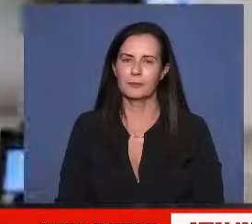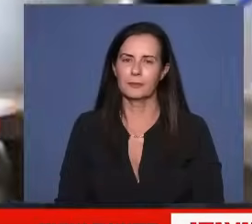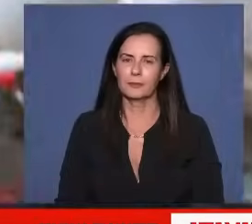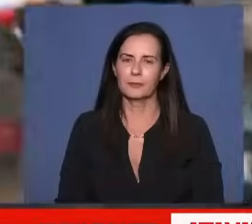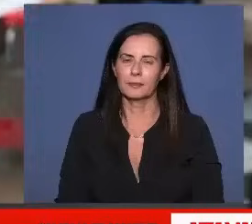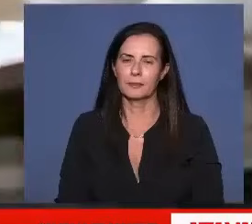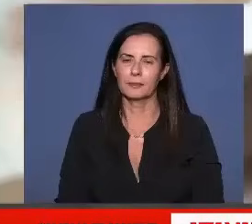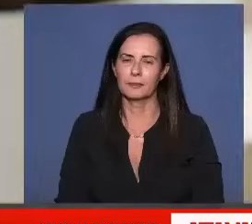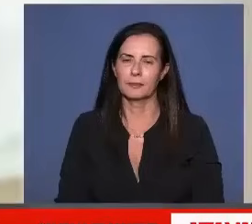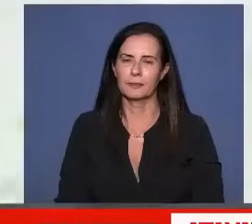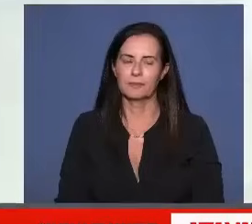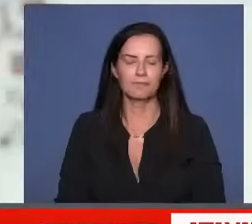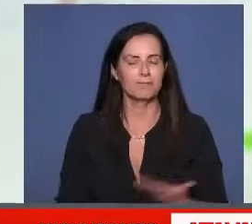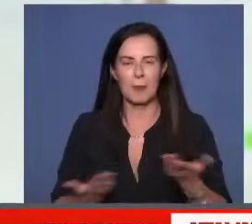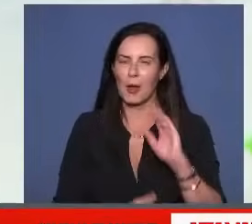מה קורה?